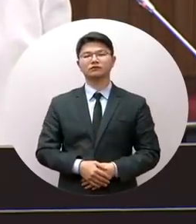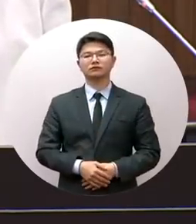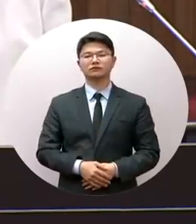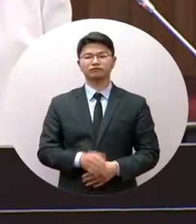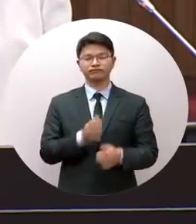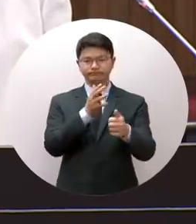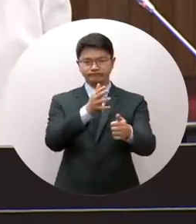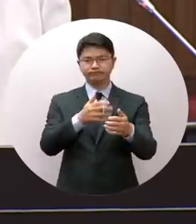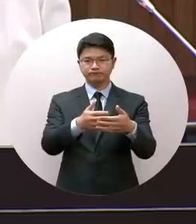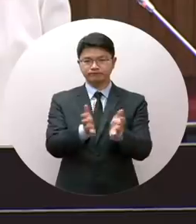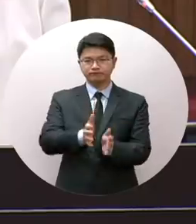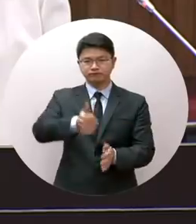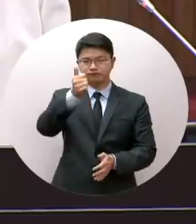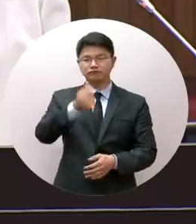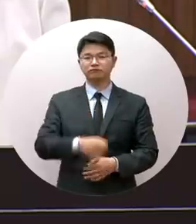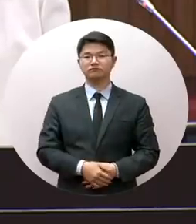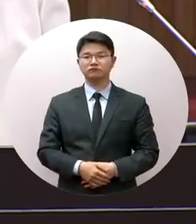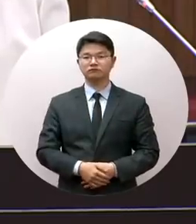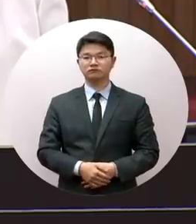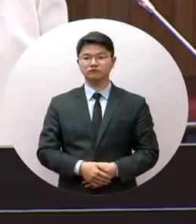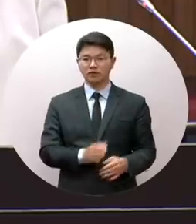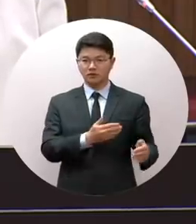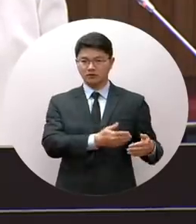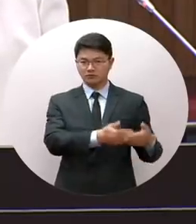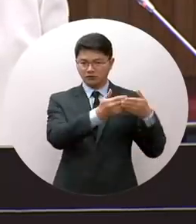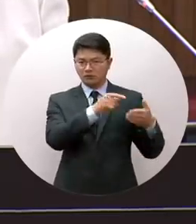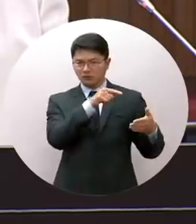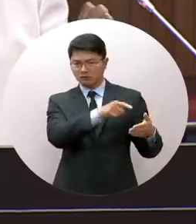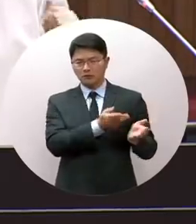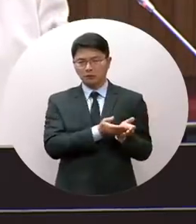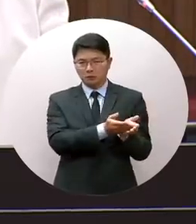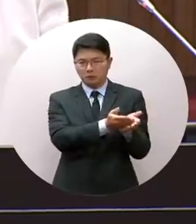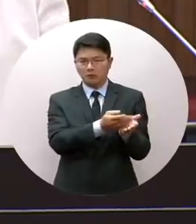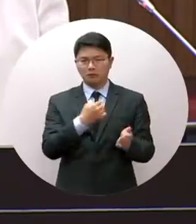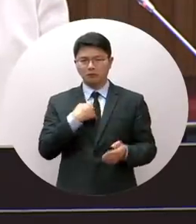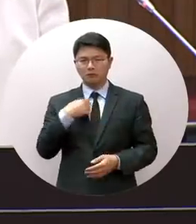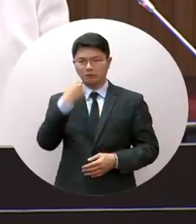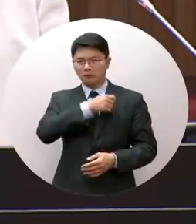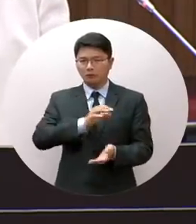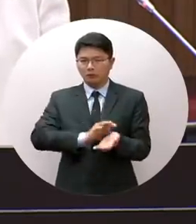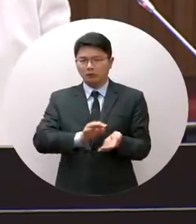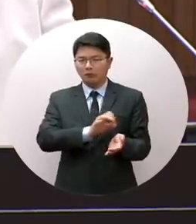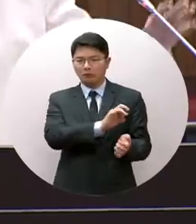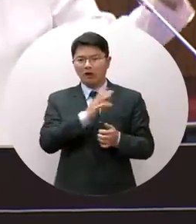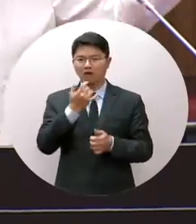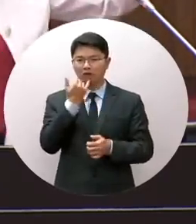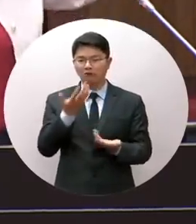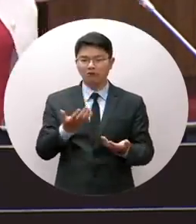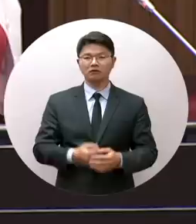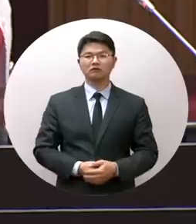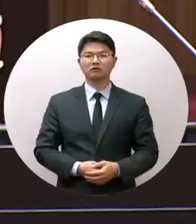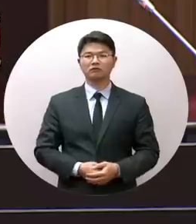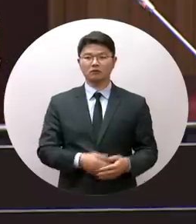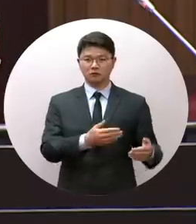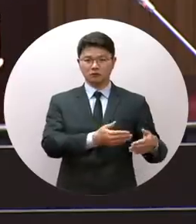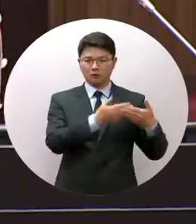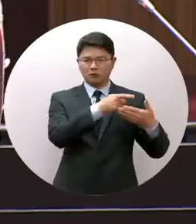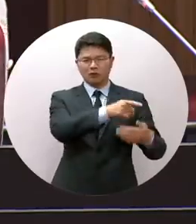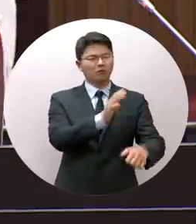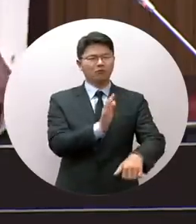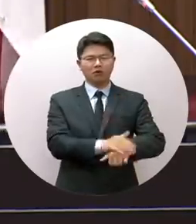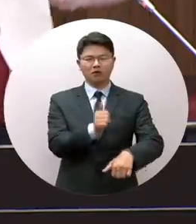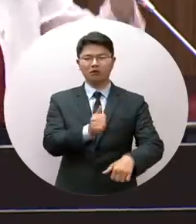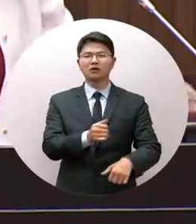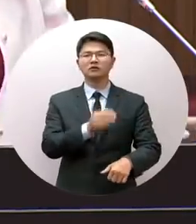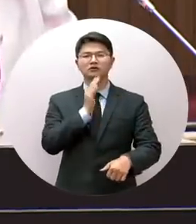是 中国船能不能用？因为中国啊太厉害了，他们所有的事业后面都